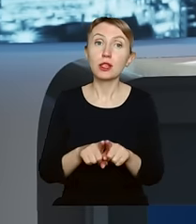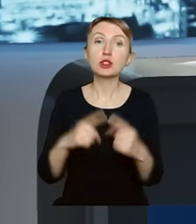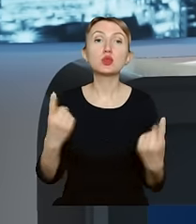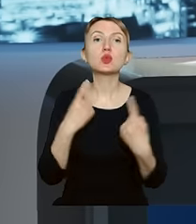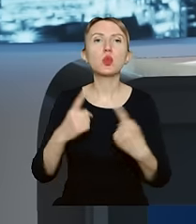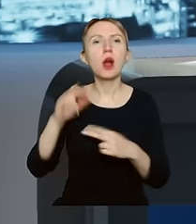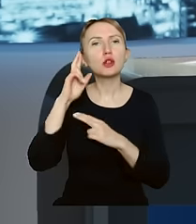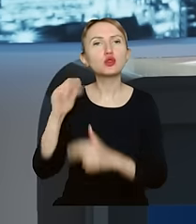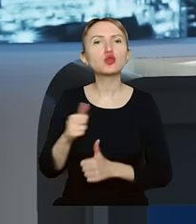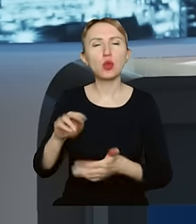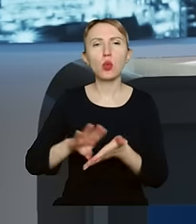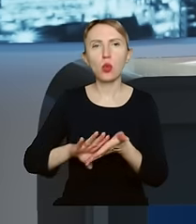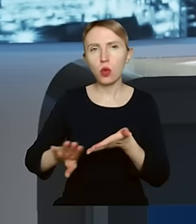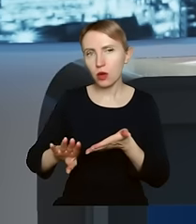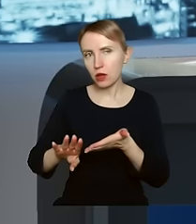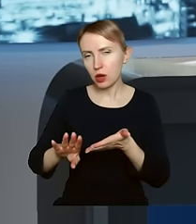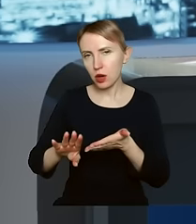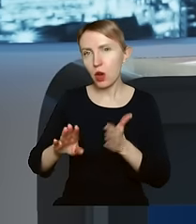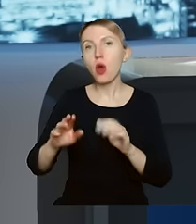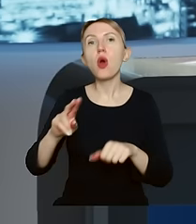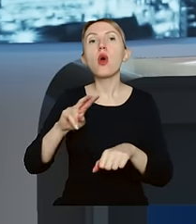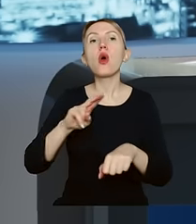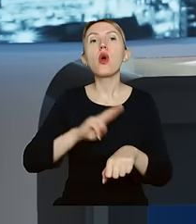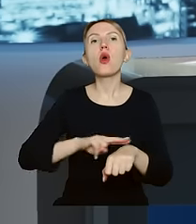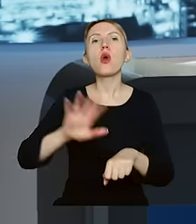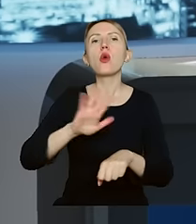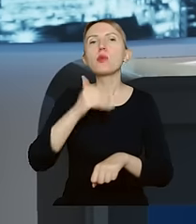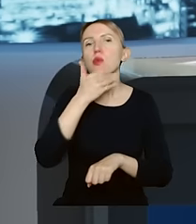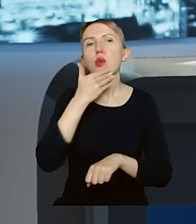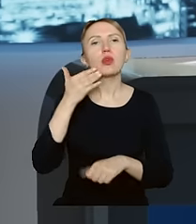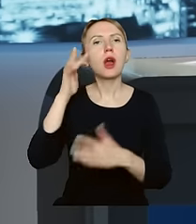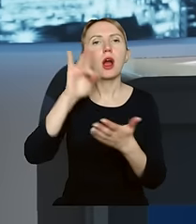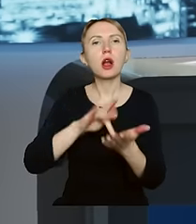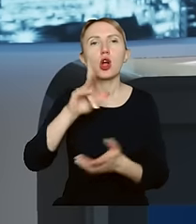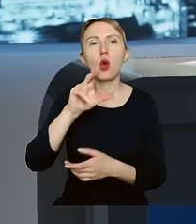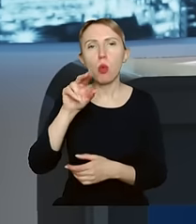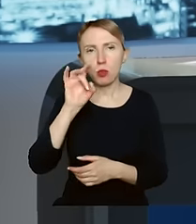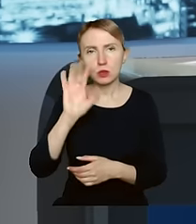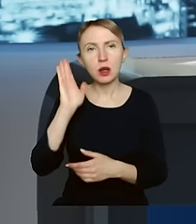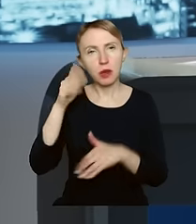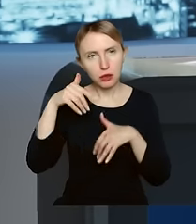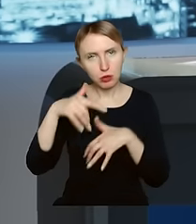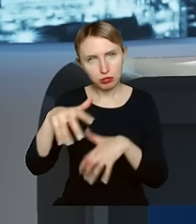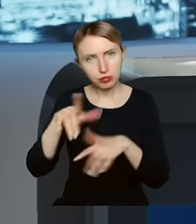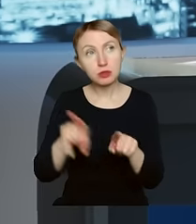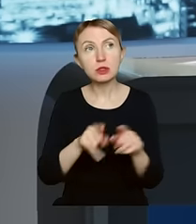o 17 tutaj w Kołobrzegu będą małe obchody, także zapraszam pozostałych też